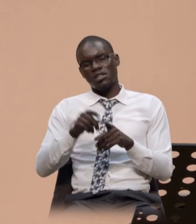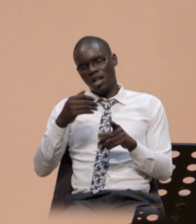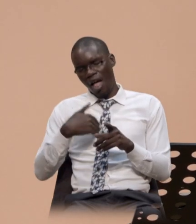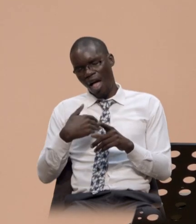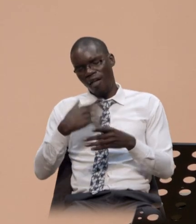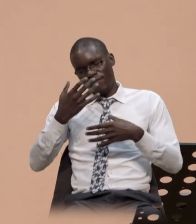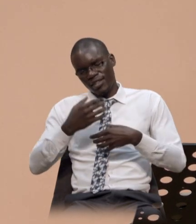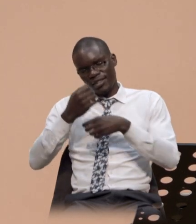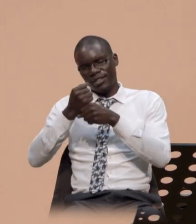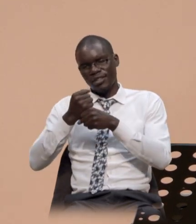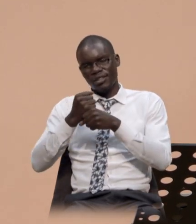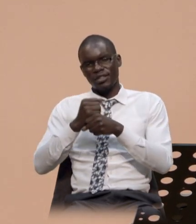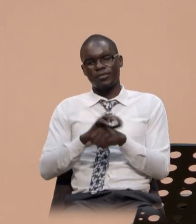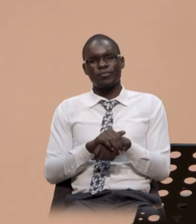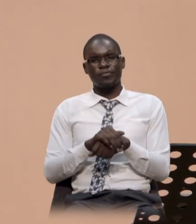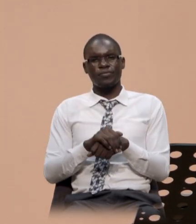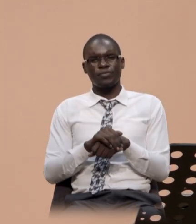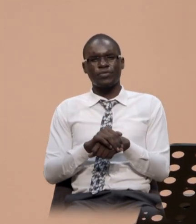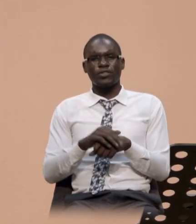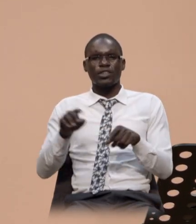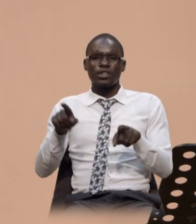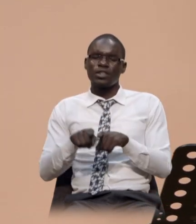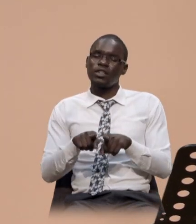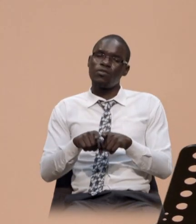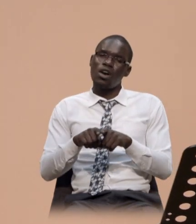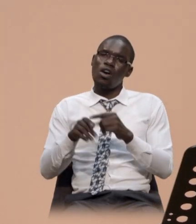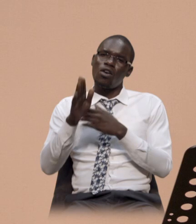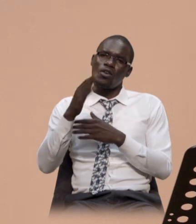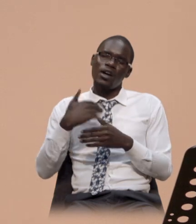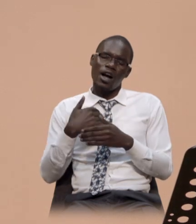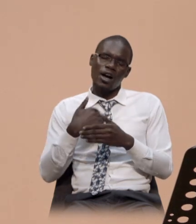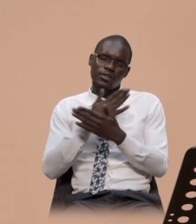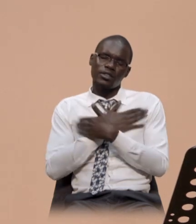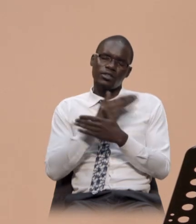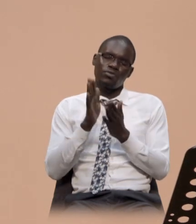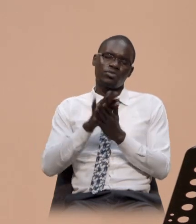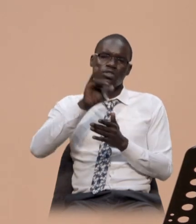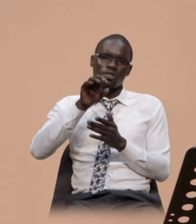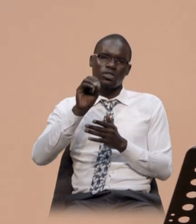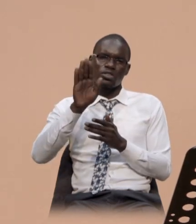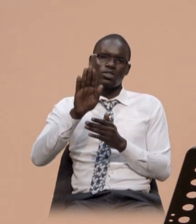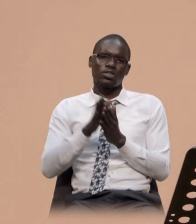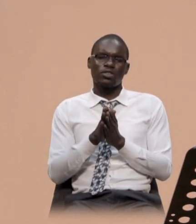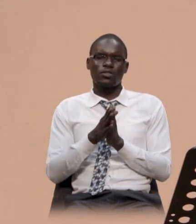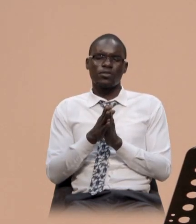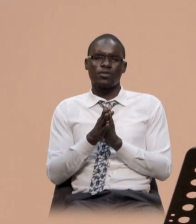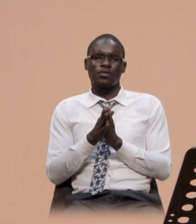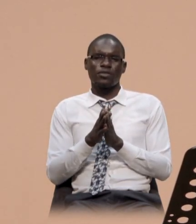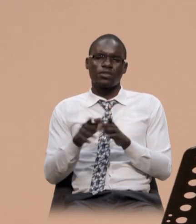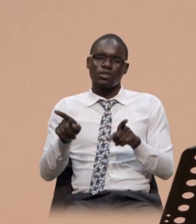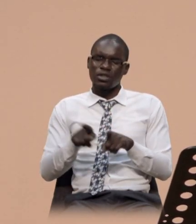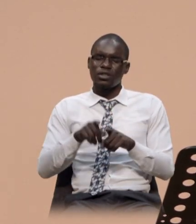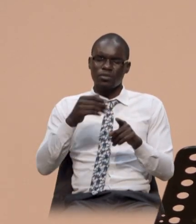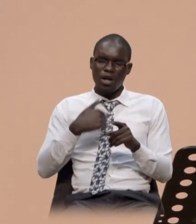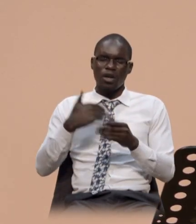na trust, alivyomwamini Ayubu. Jinsi Mungu alivyokuwa na urafiki na Ayubu. Jinsi Mungu alivyokuwa na